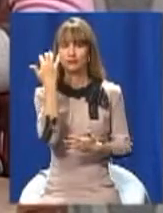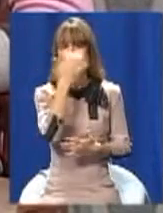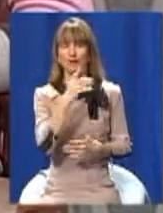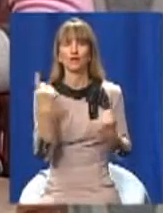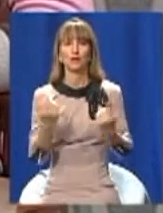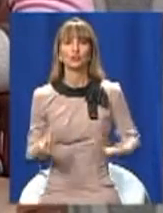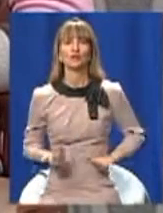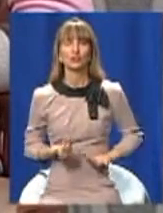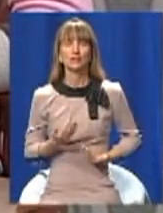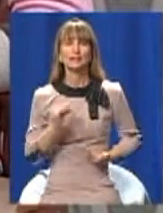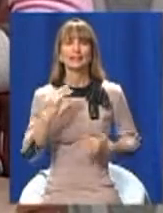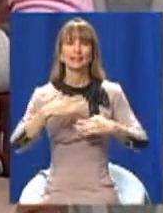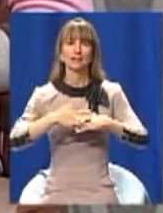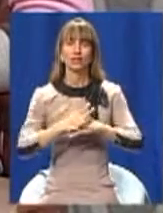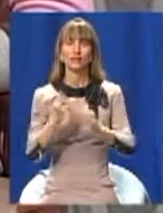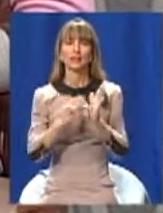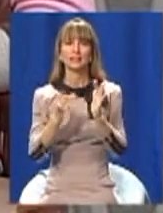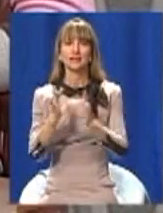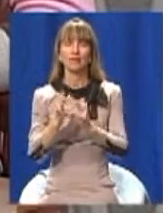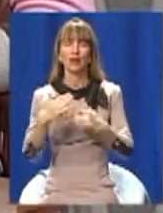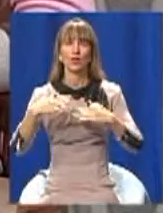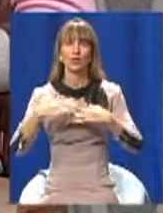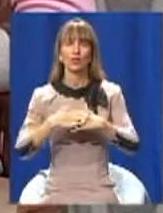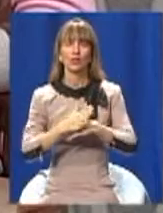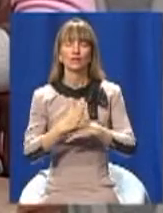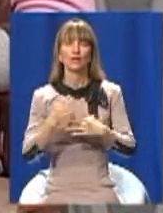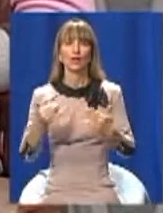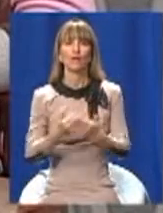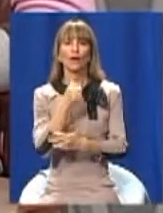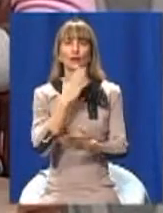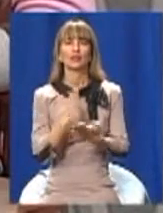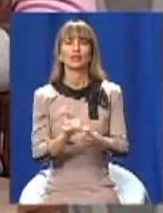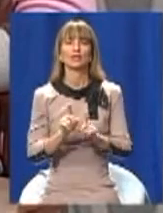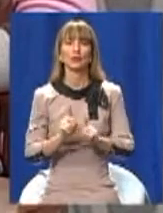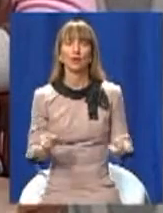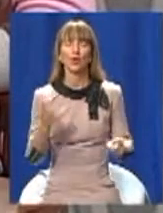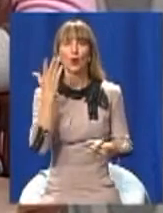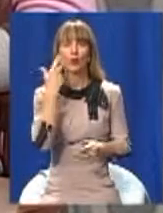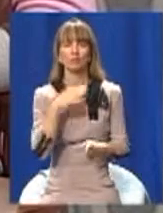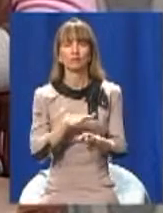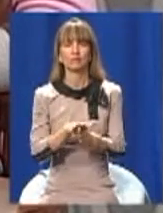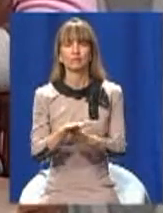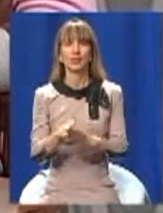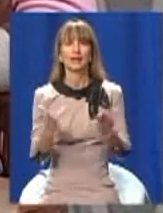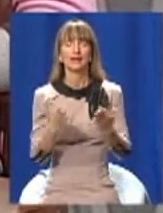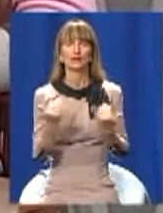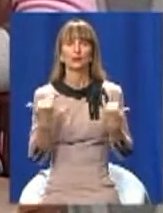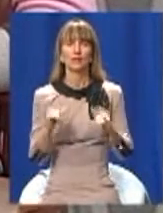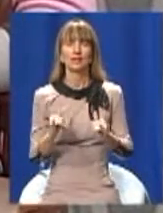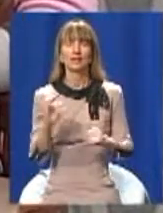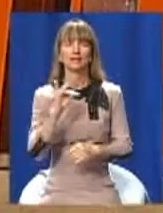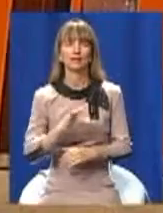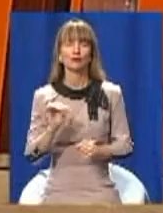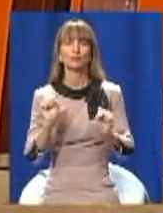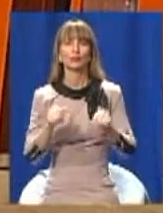буденному житті. А от ніч Різдва, ніч Нового року, вона є особливою. Тобто, коли справджуються дійсно такі якісь неймовірні